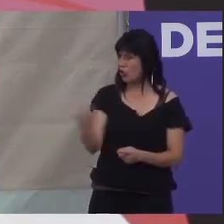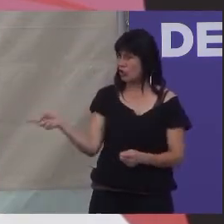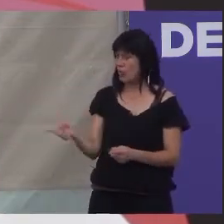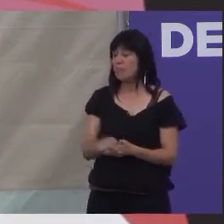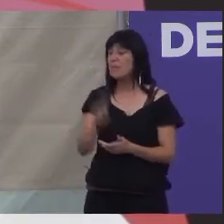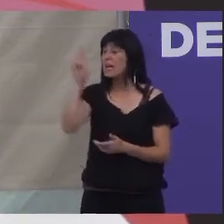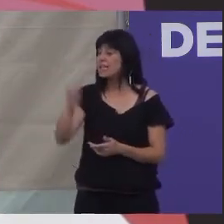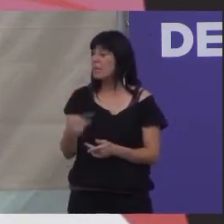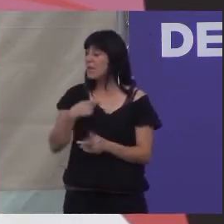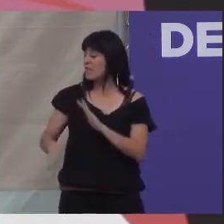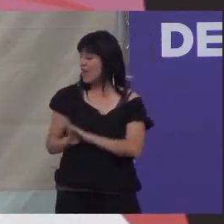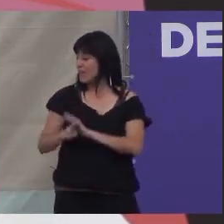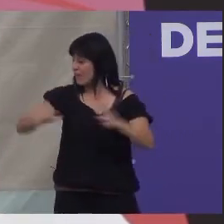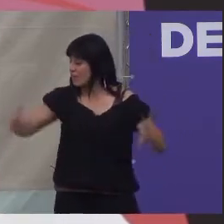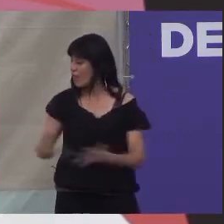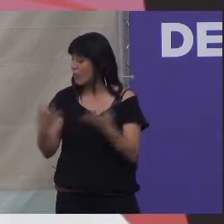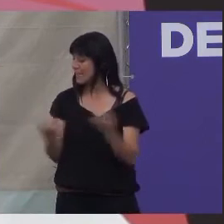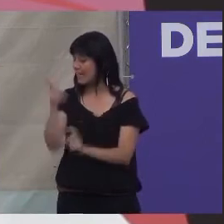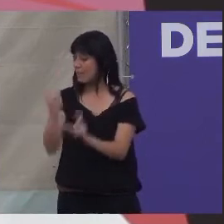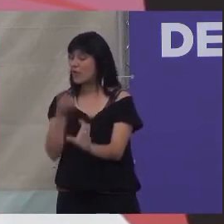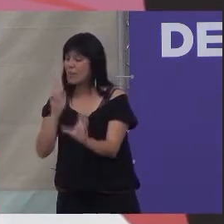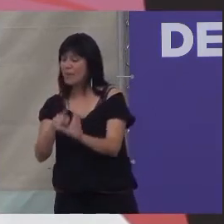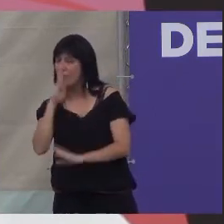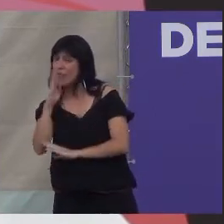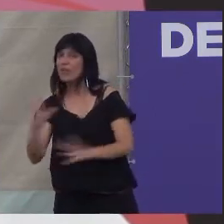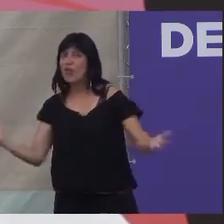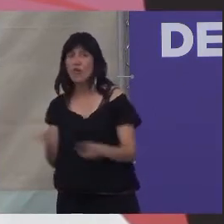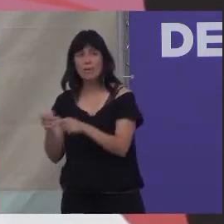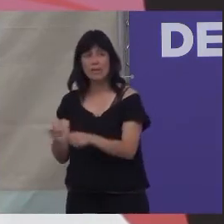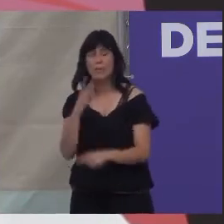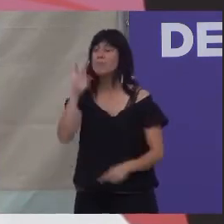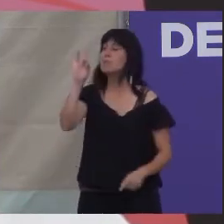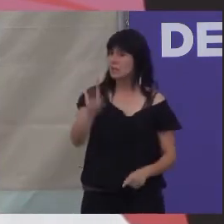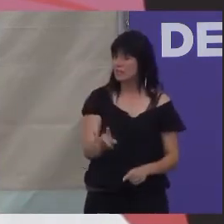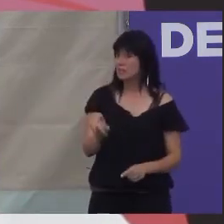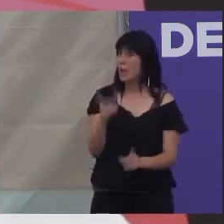A més, fomentarem la participació directa. Sí,